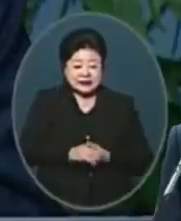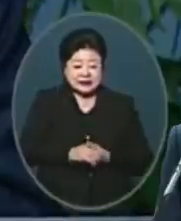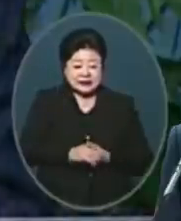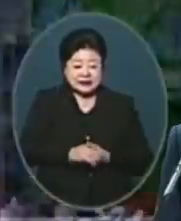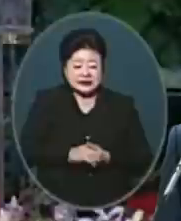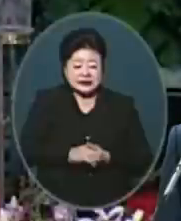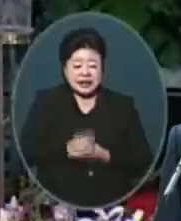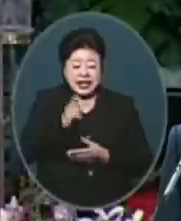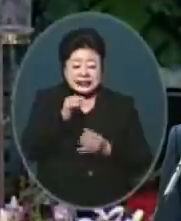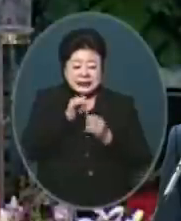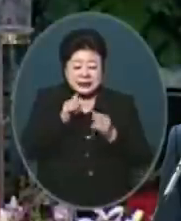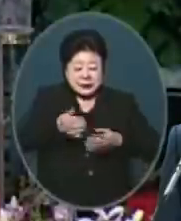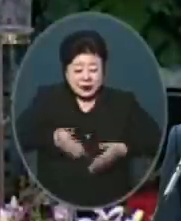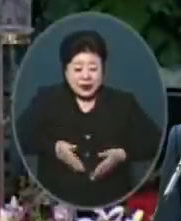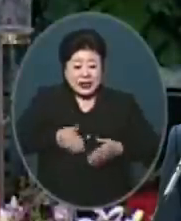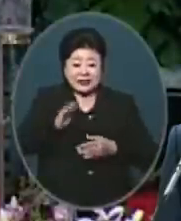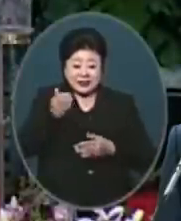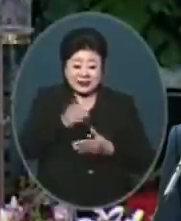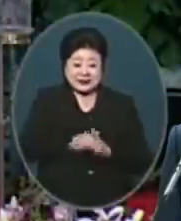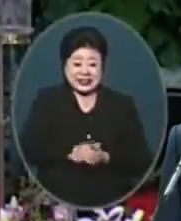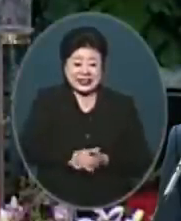하나하나 태어나겠습니다.